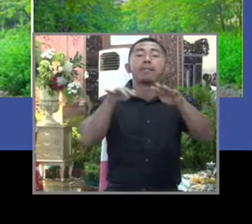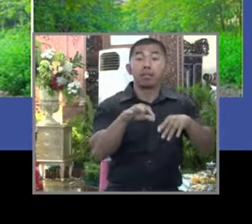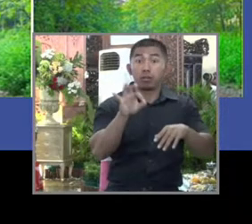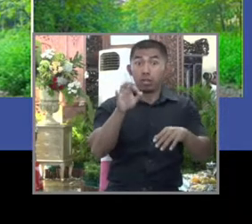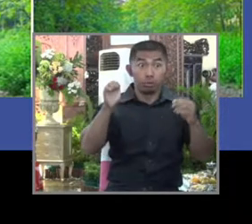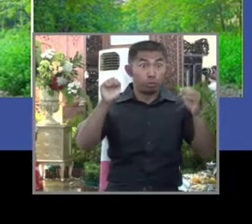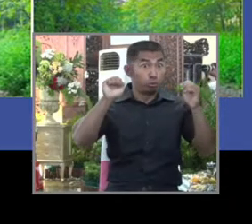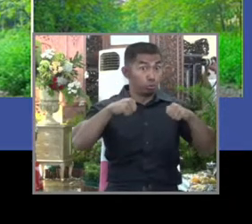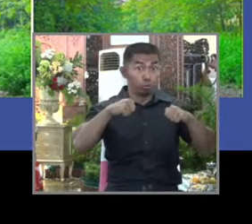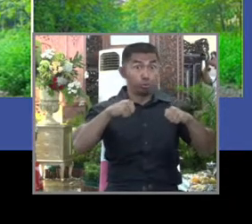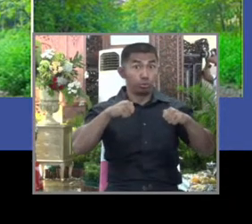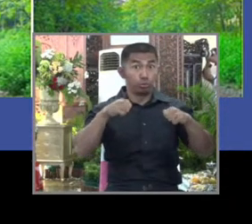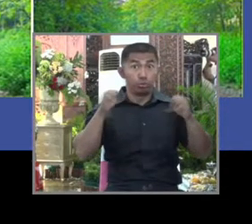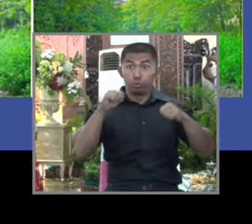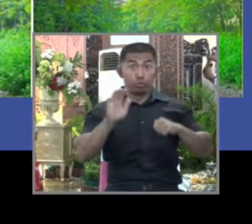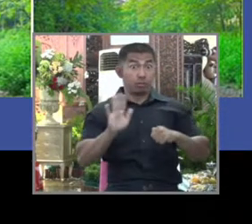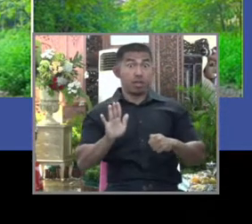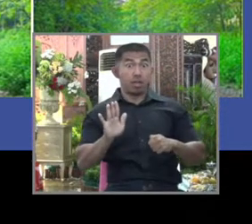Setuju ora?